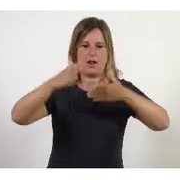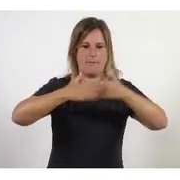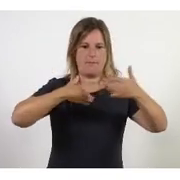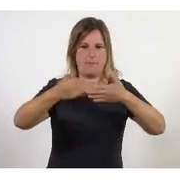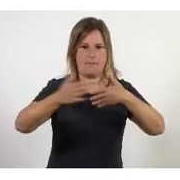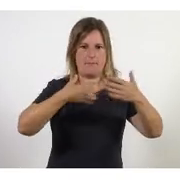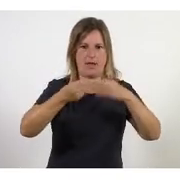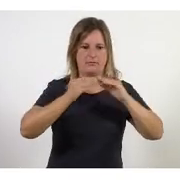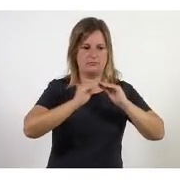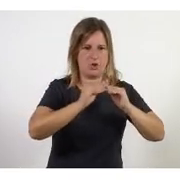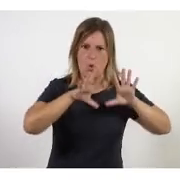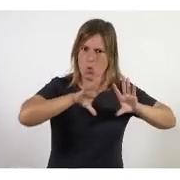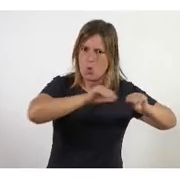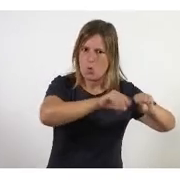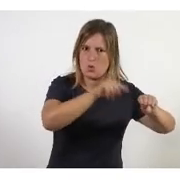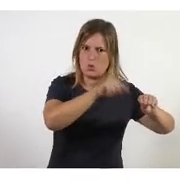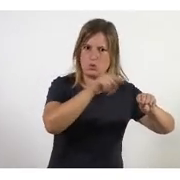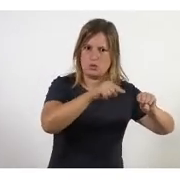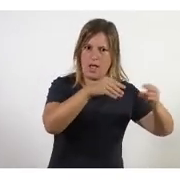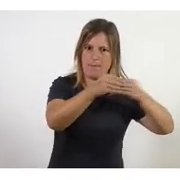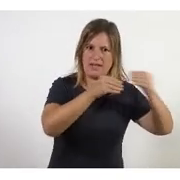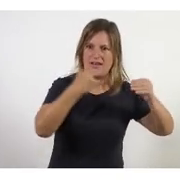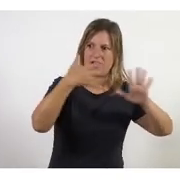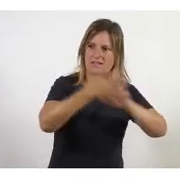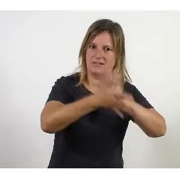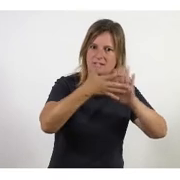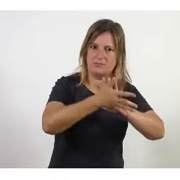abans quins eren els punts crítics de fer servir aquell material,